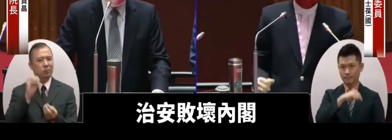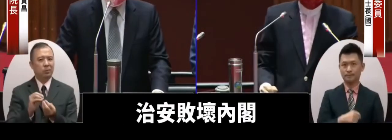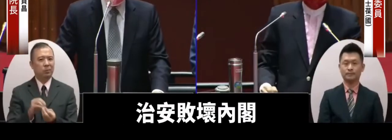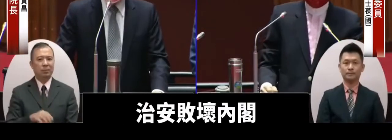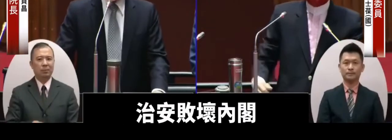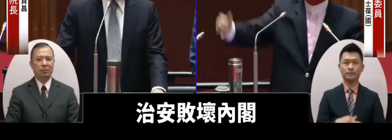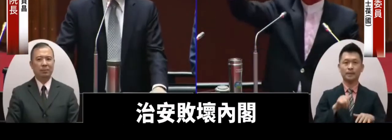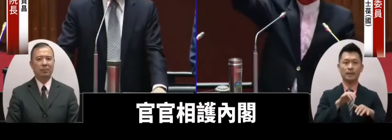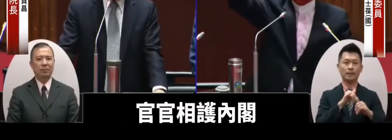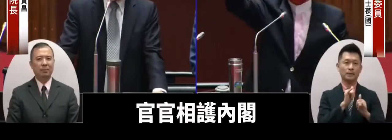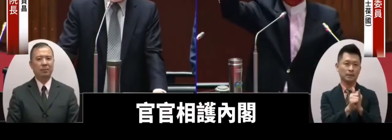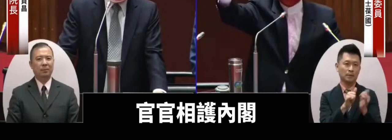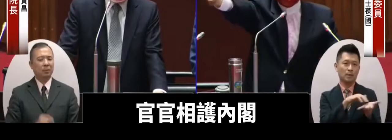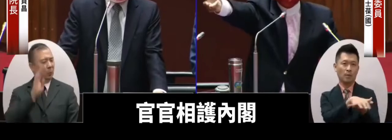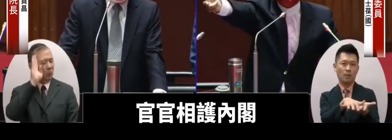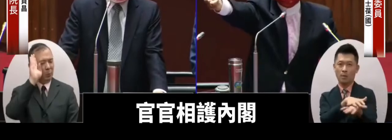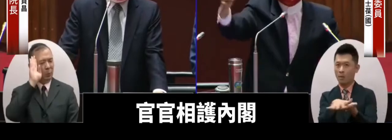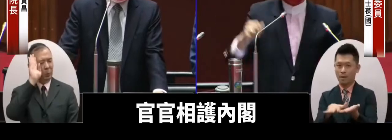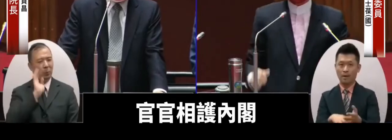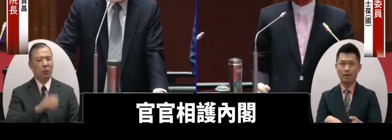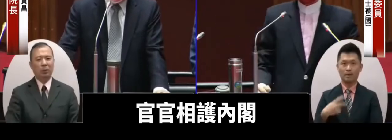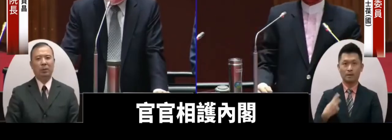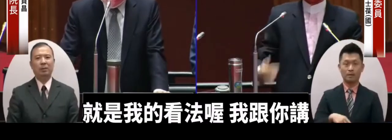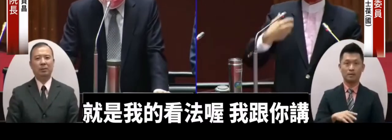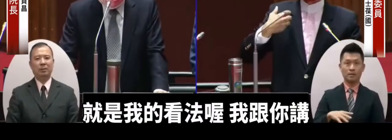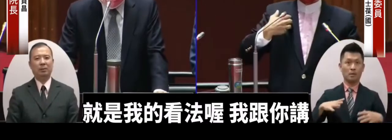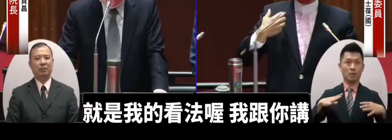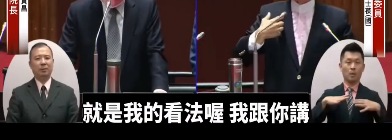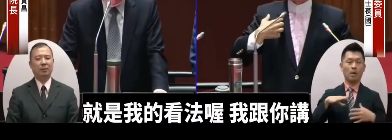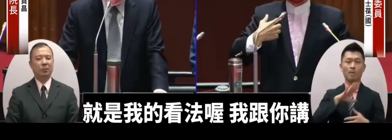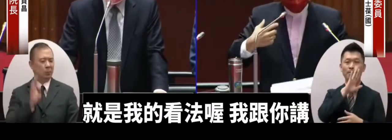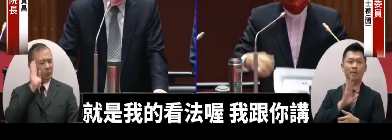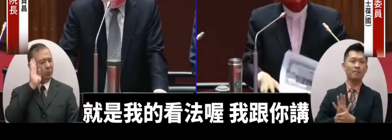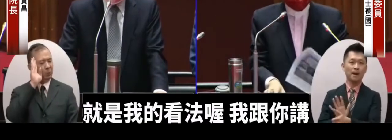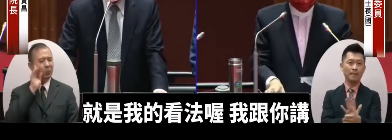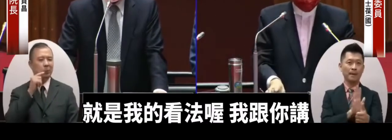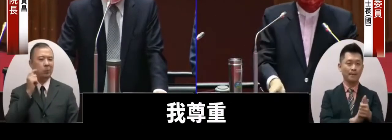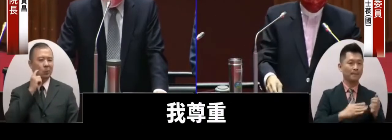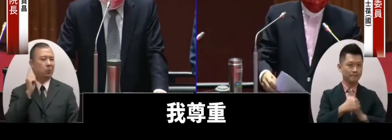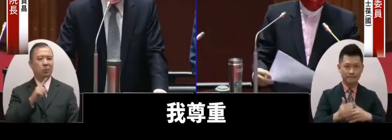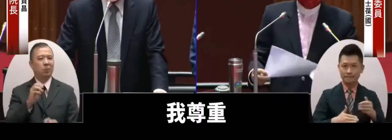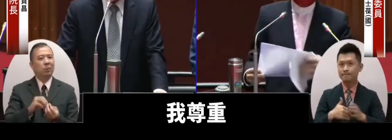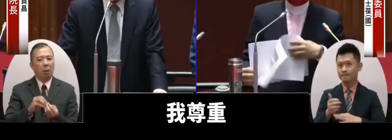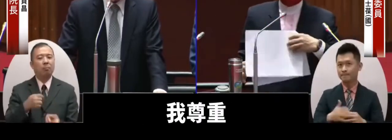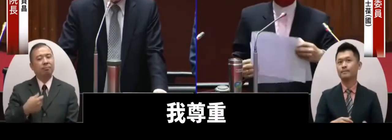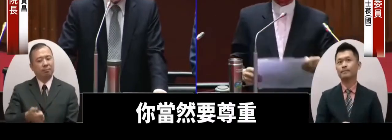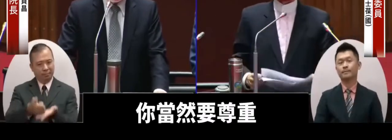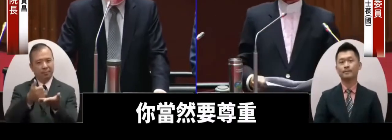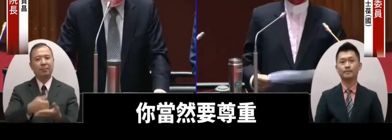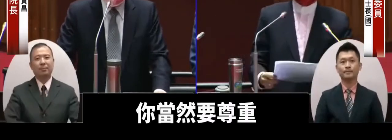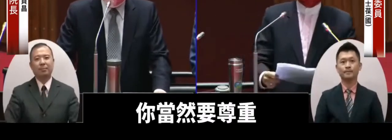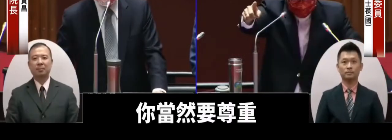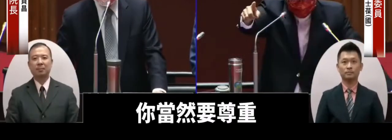阁。 乱讲， 官官相护内阁， 乱讲， 这是我的看法哈，官官哈， 我尊重 啊，你当然尊重。